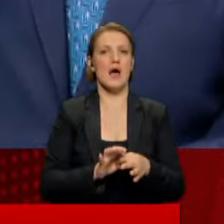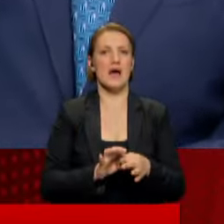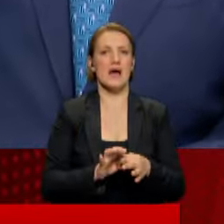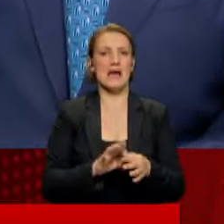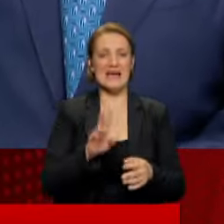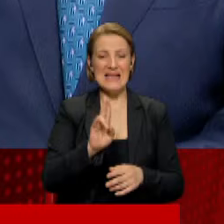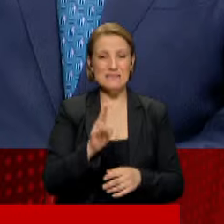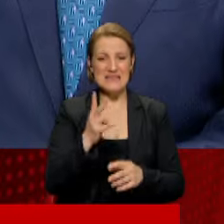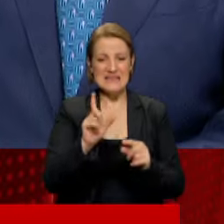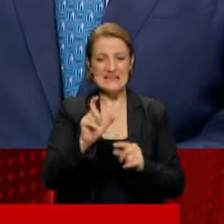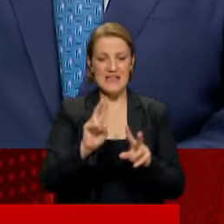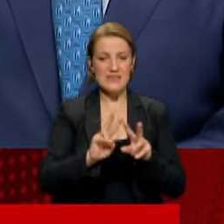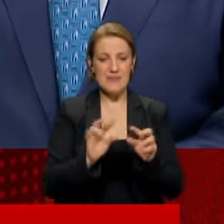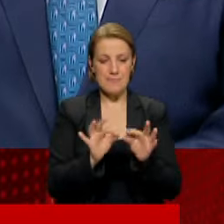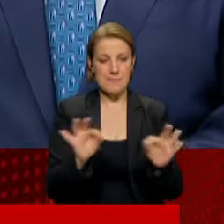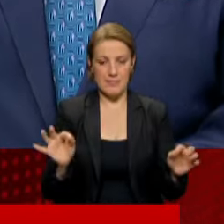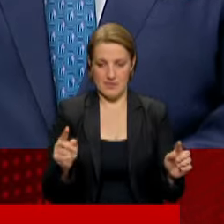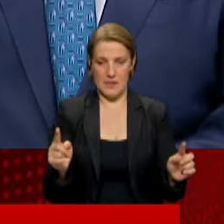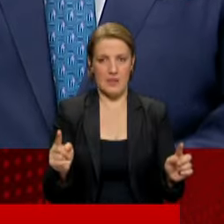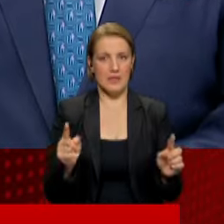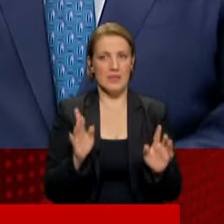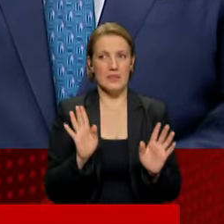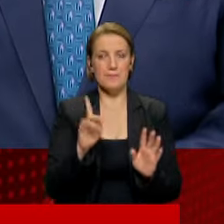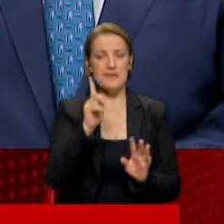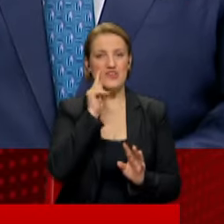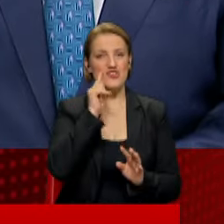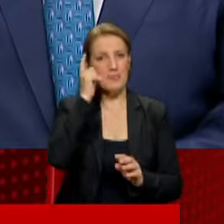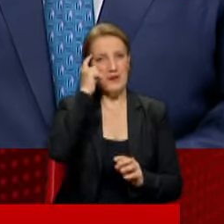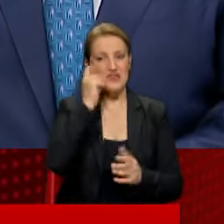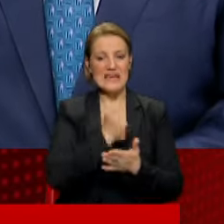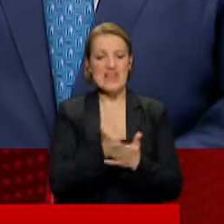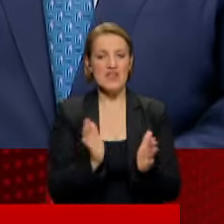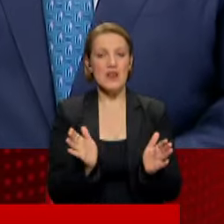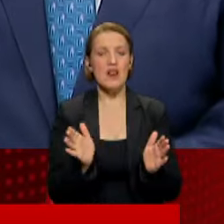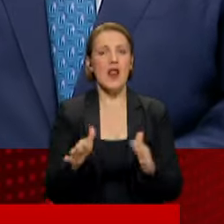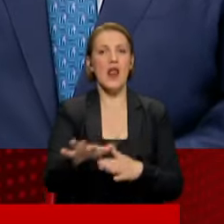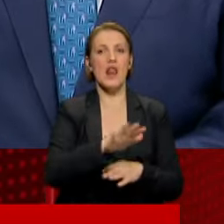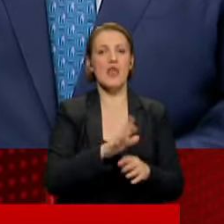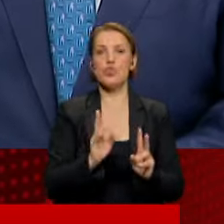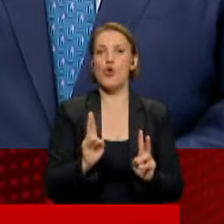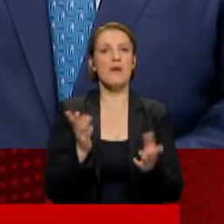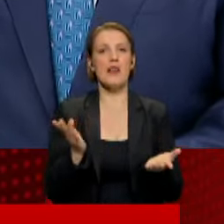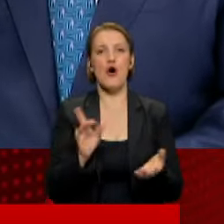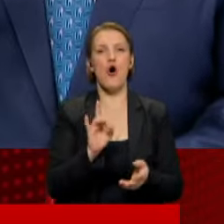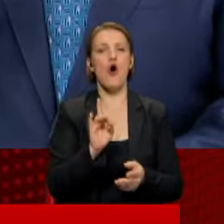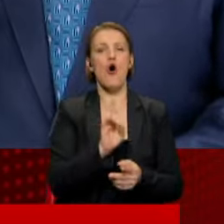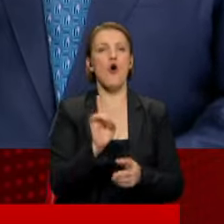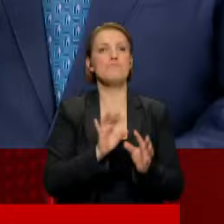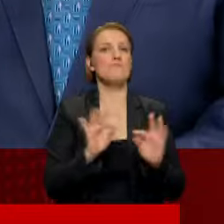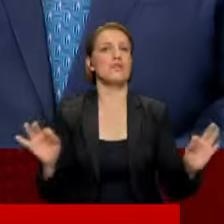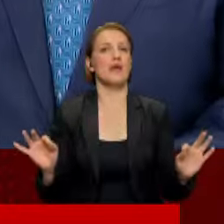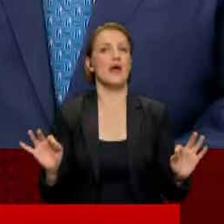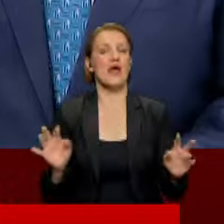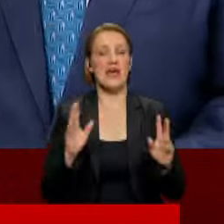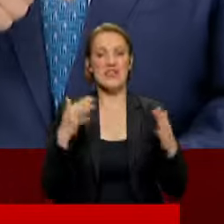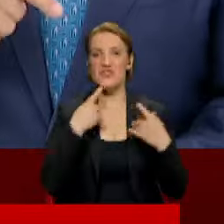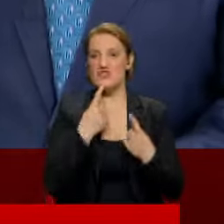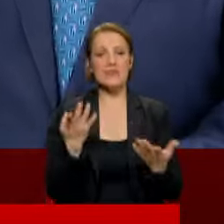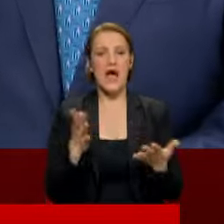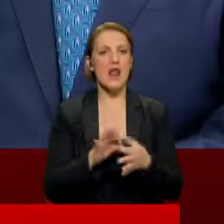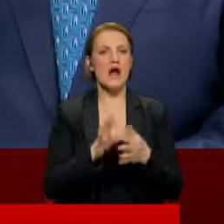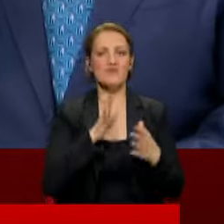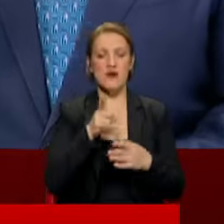72 cm cm kare kişi başına düşen yeşil alan normali ne kadar 10 mkare diyeceksin